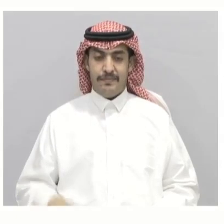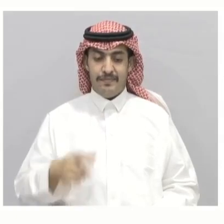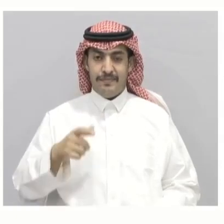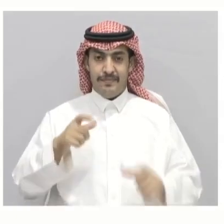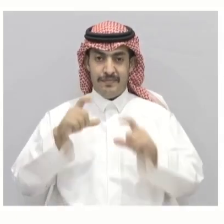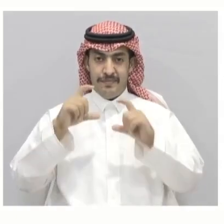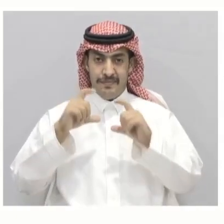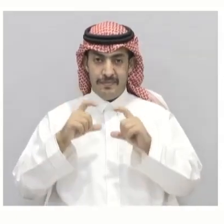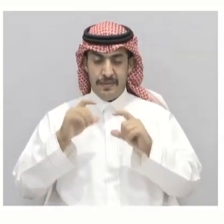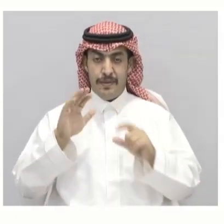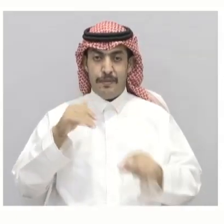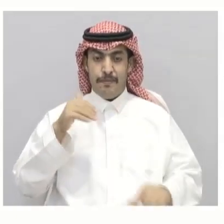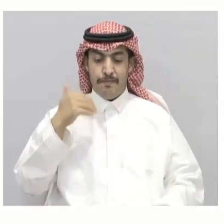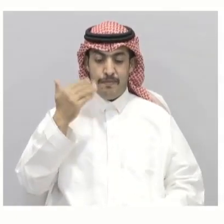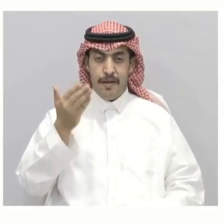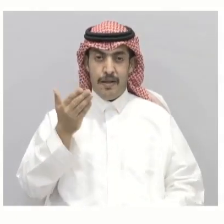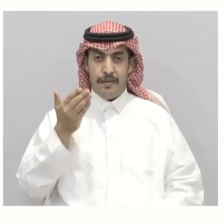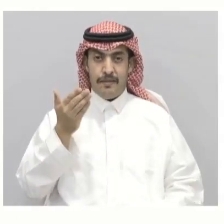ومن ثم